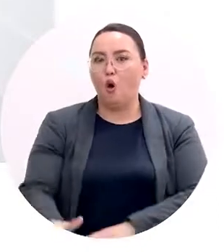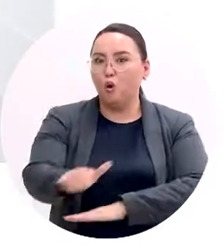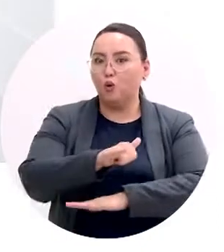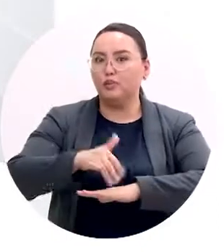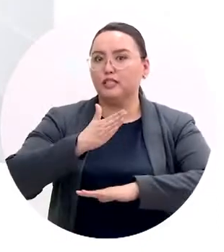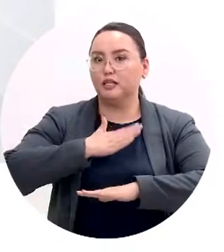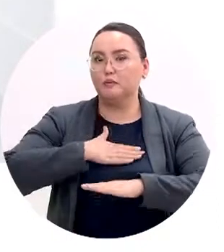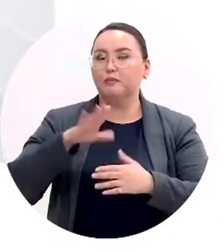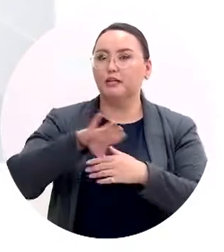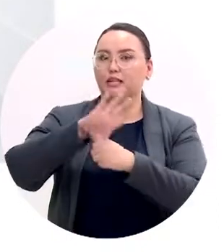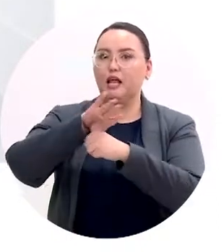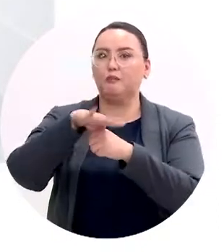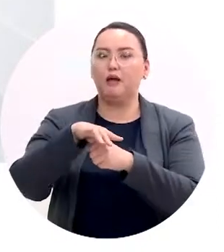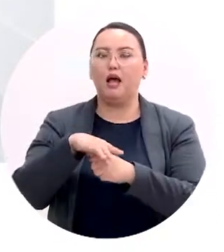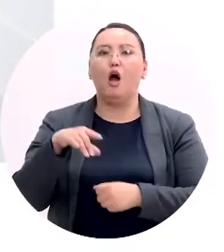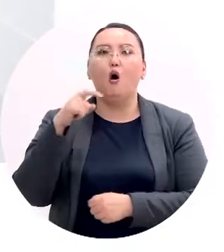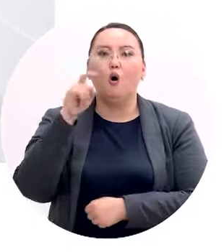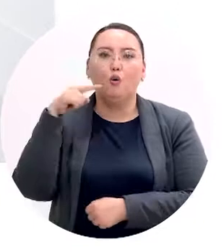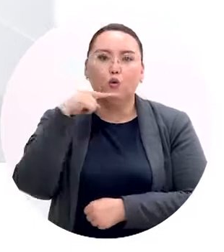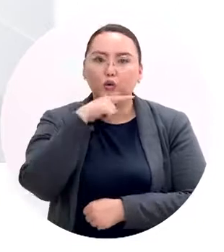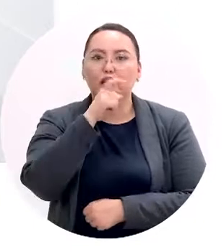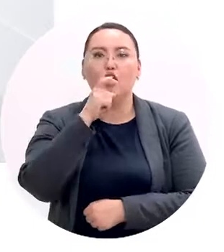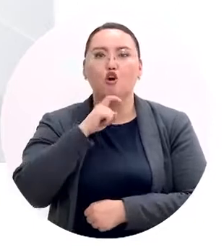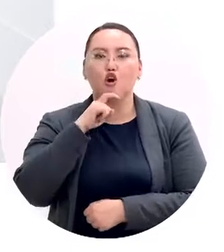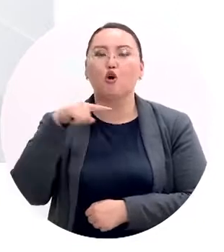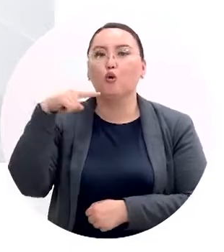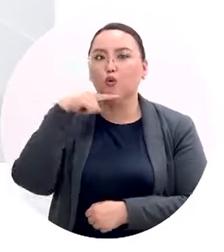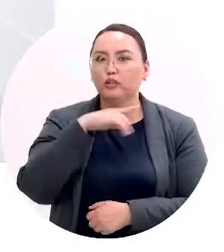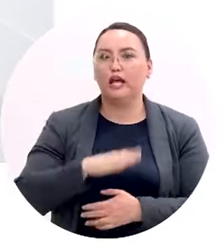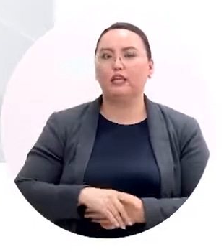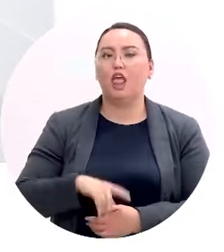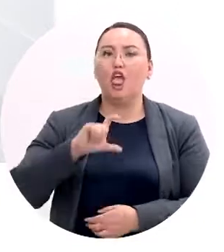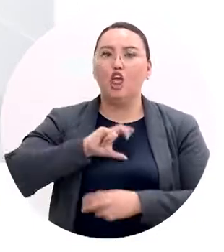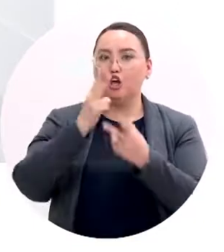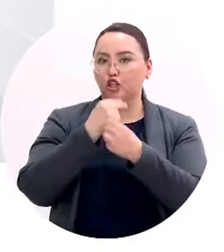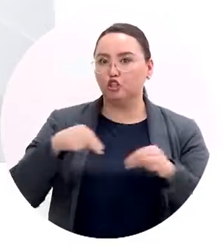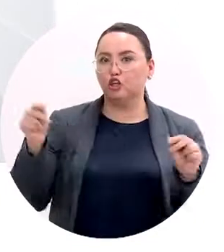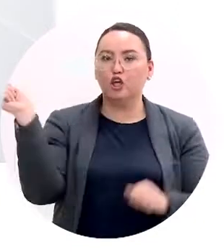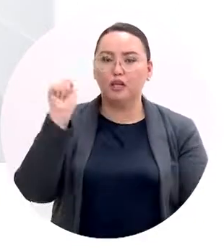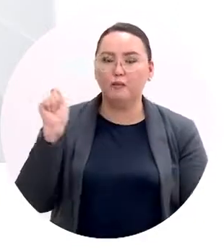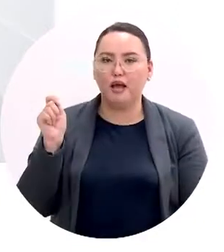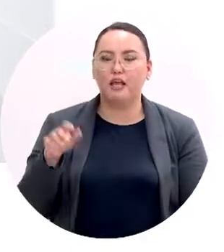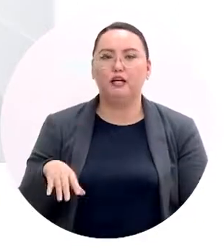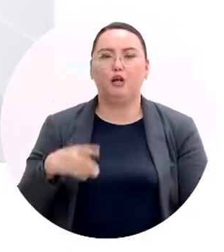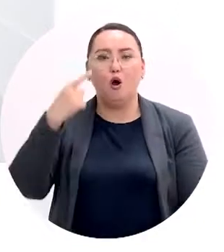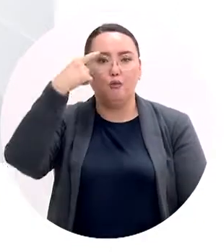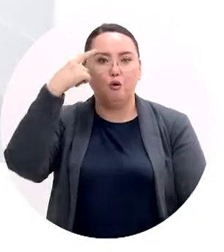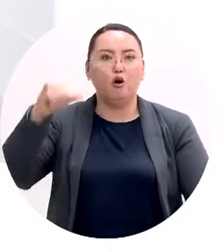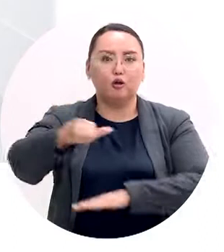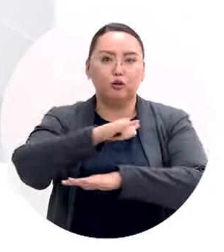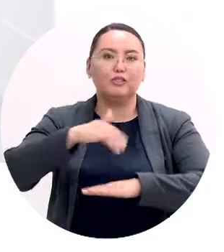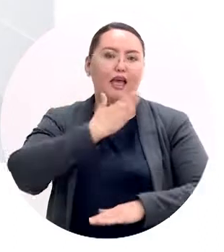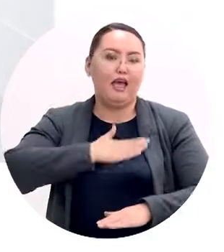Улсын далбаа Улаан хөх улаан эрх чөлөөний минь давхар их баяр их орондоо хайртай санаа дархан